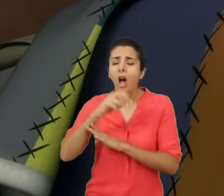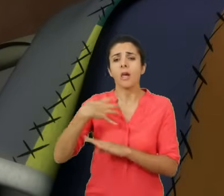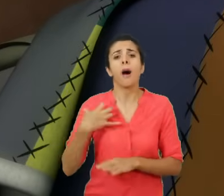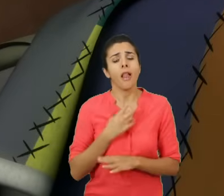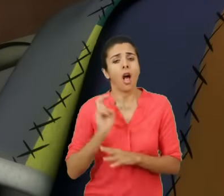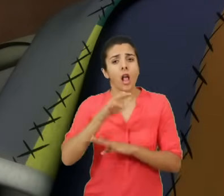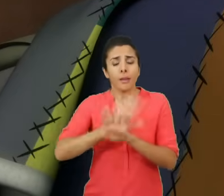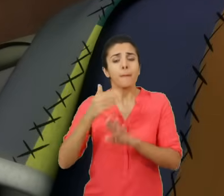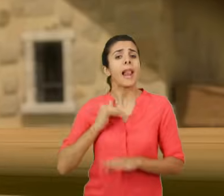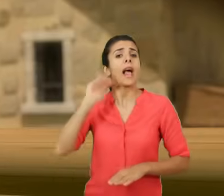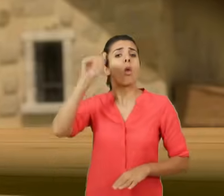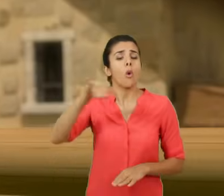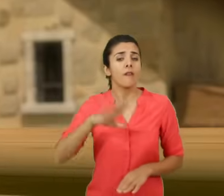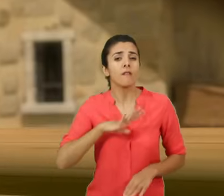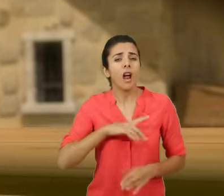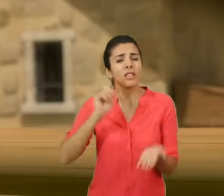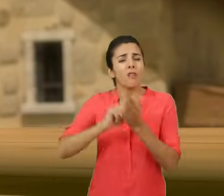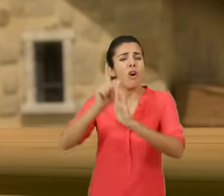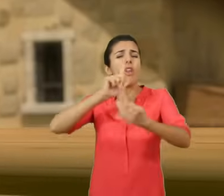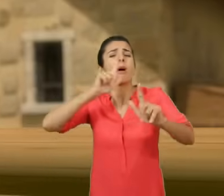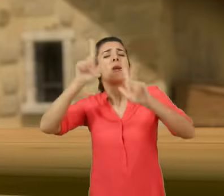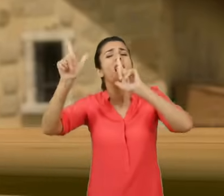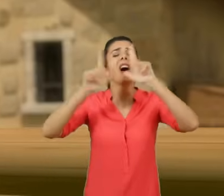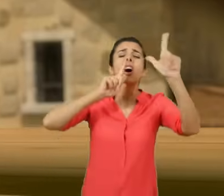kalktım. Geliyorum.